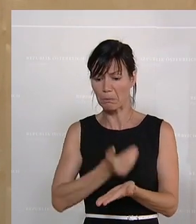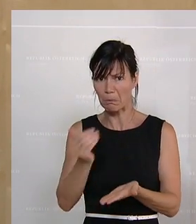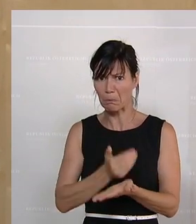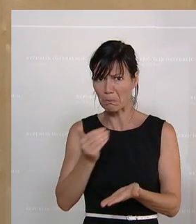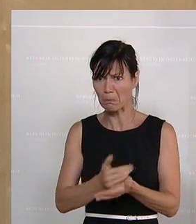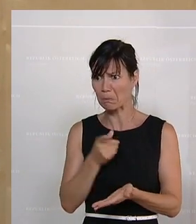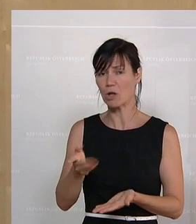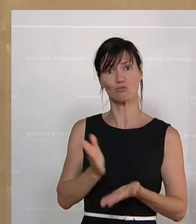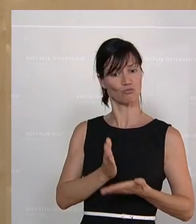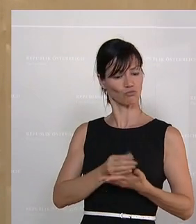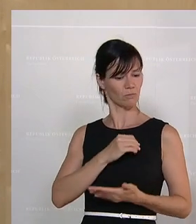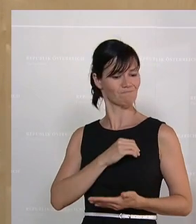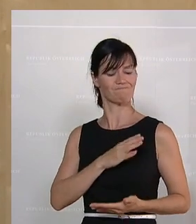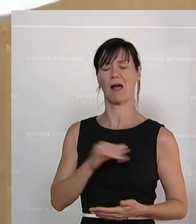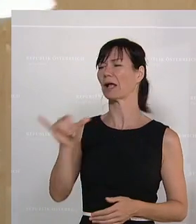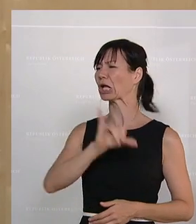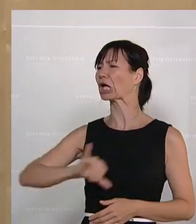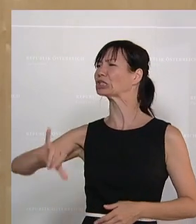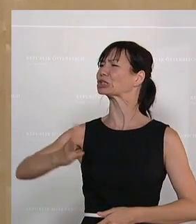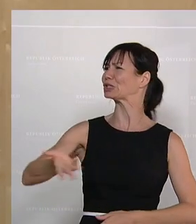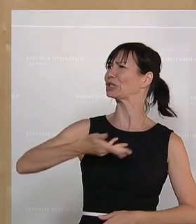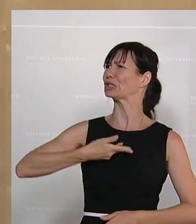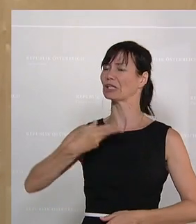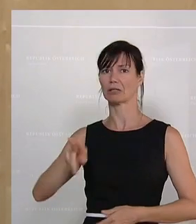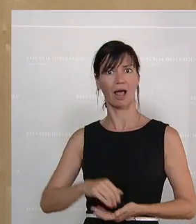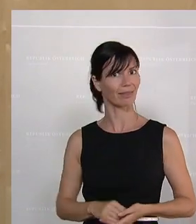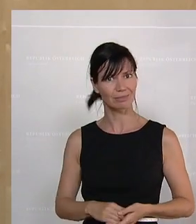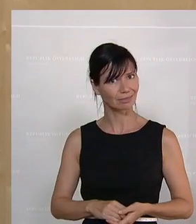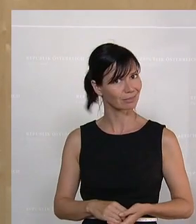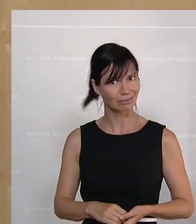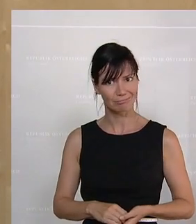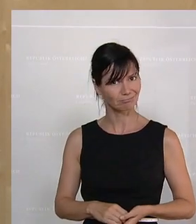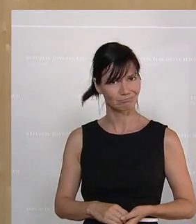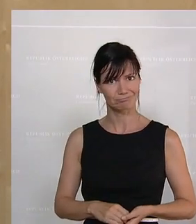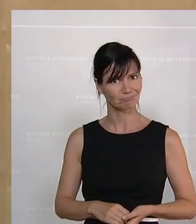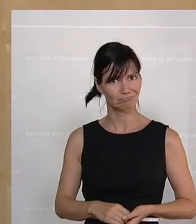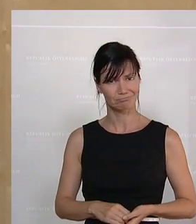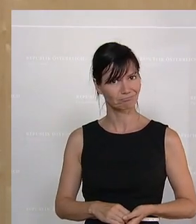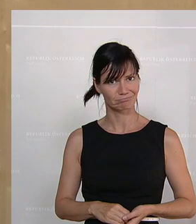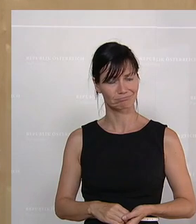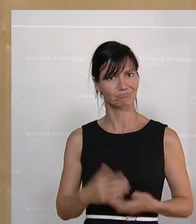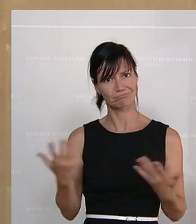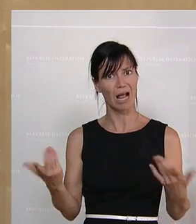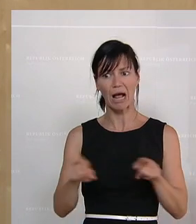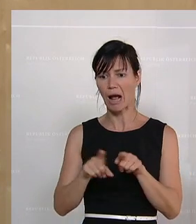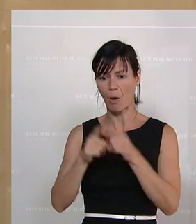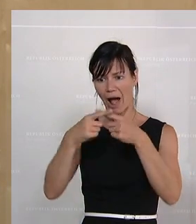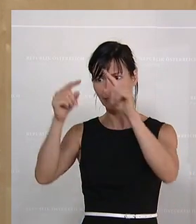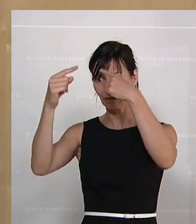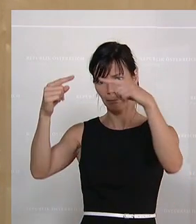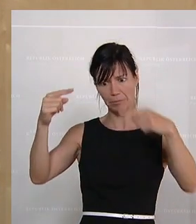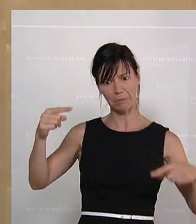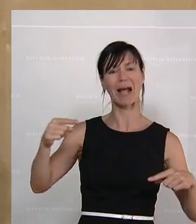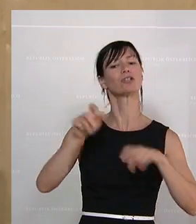privilegierte ist dies gar nicht auch etwas gutes tut so wie sie argumentieren ich meine nein und auch die anderen beträge sind mit